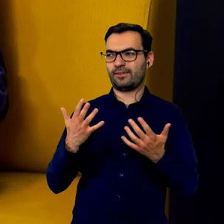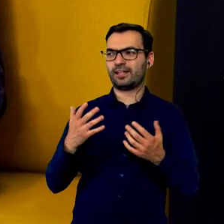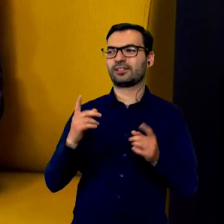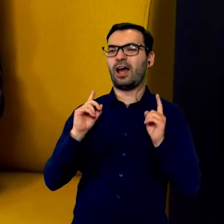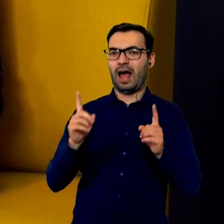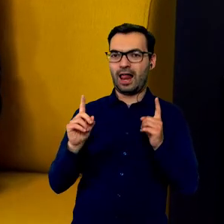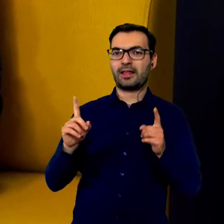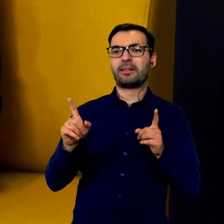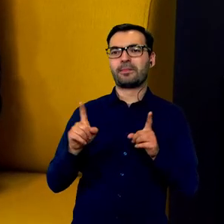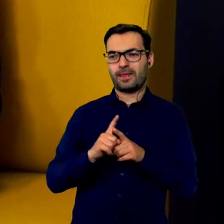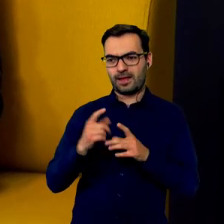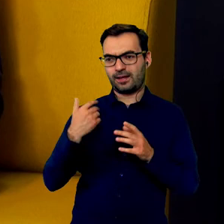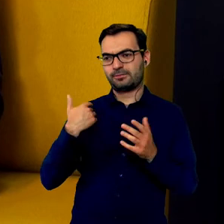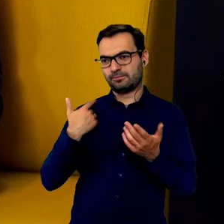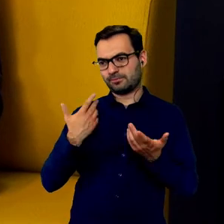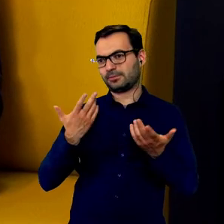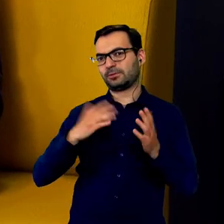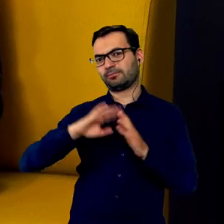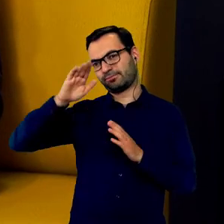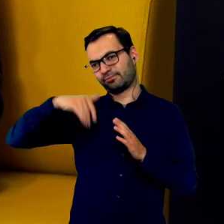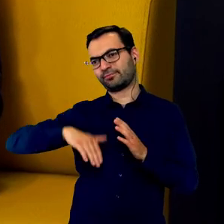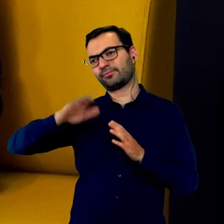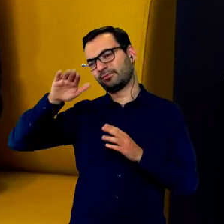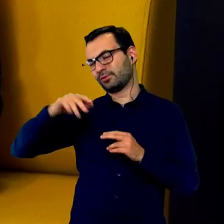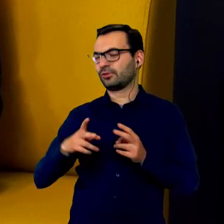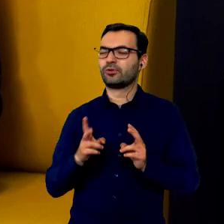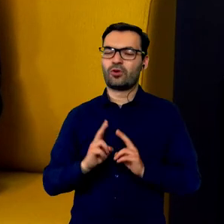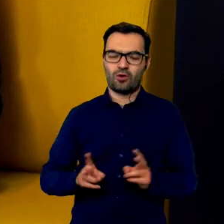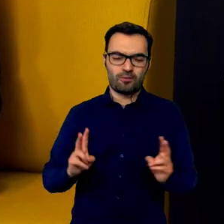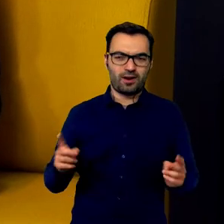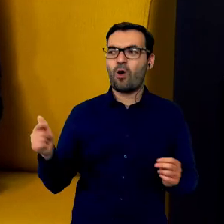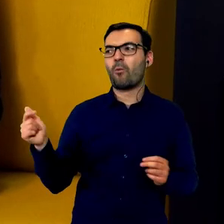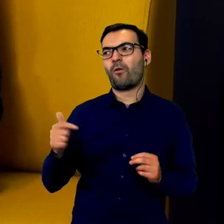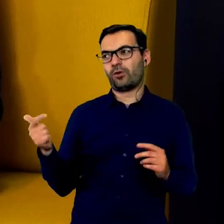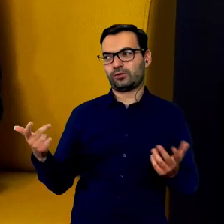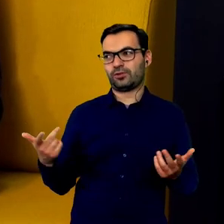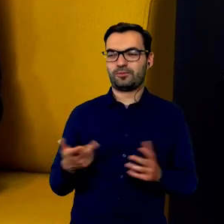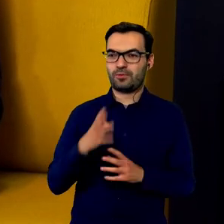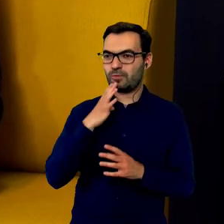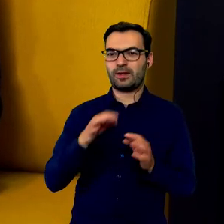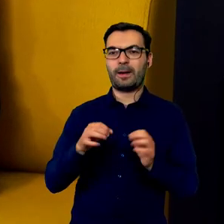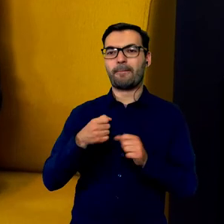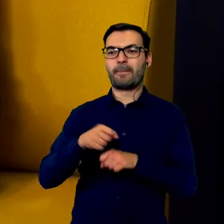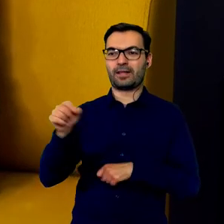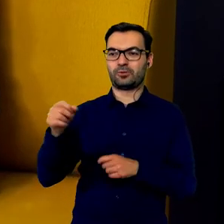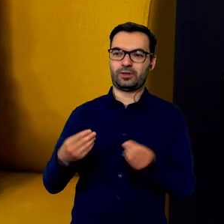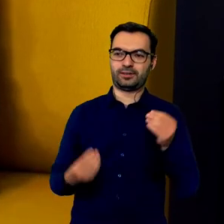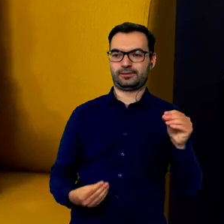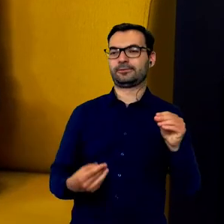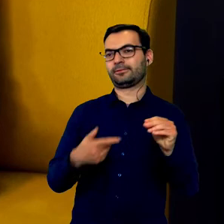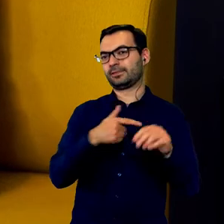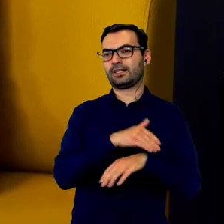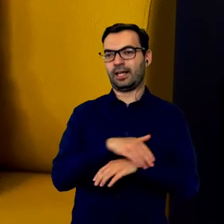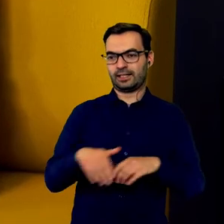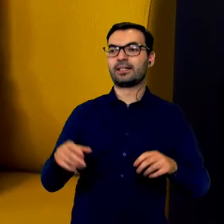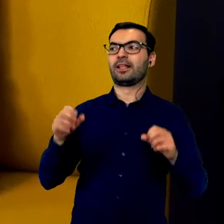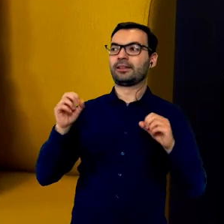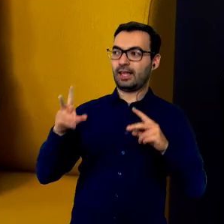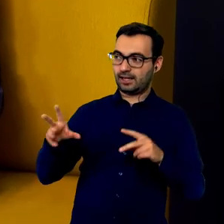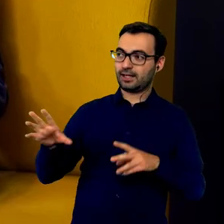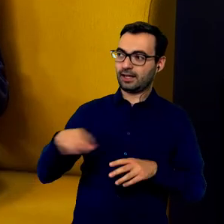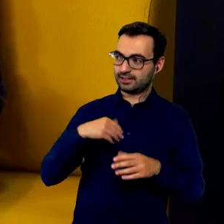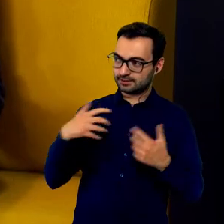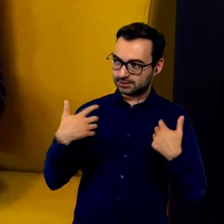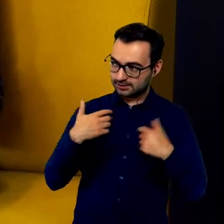miał swoje wyboje i myślę, że to jest konieczne. To jest jak świadectwo dojrzałości, taki próg. Albo wtedy jesteśmy